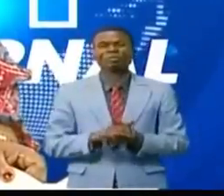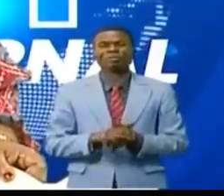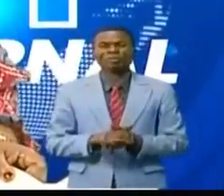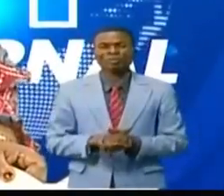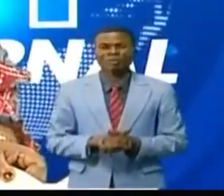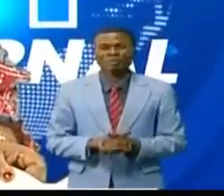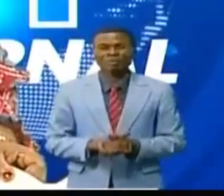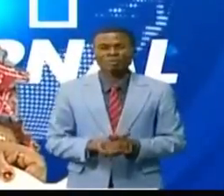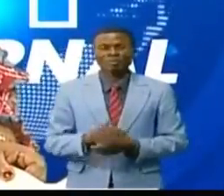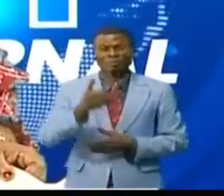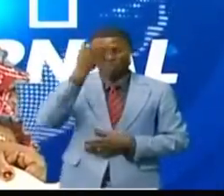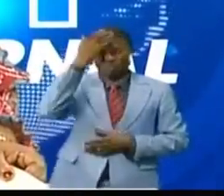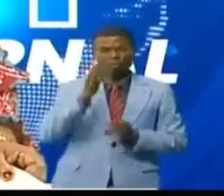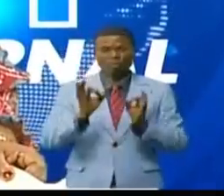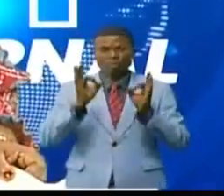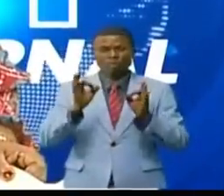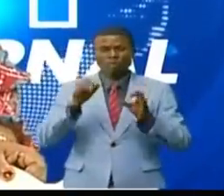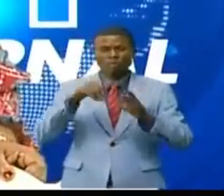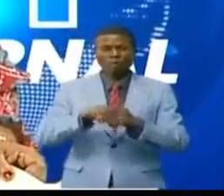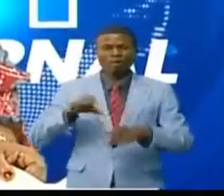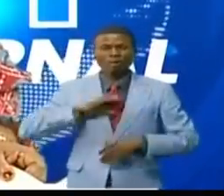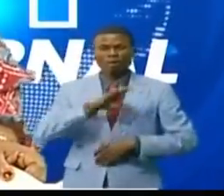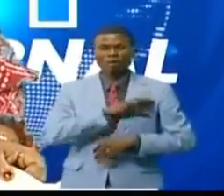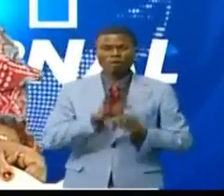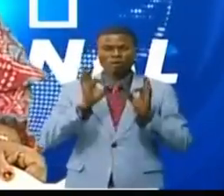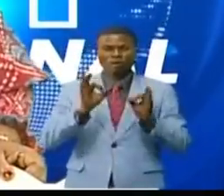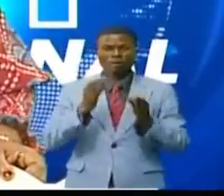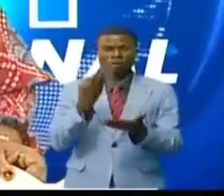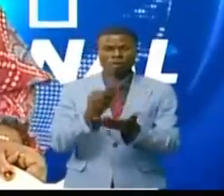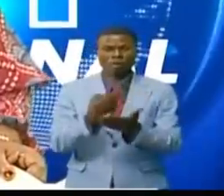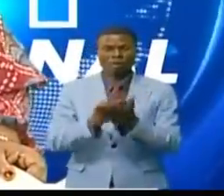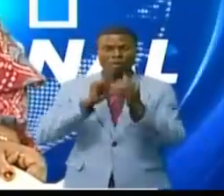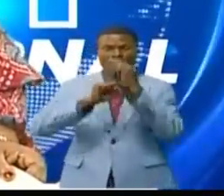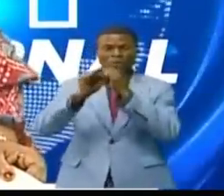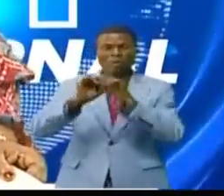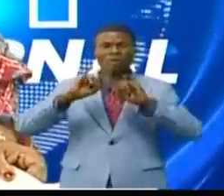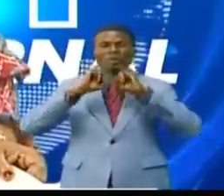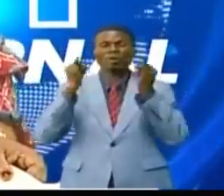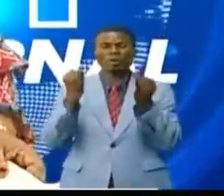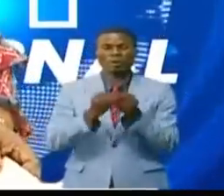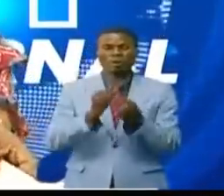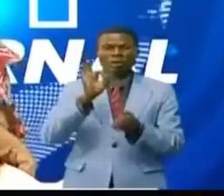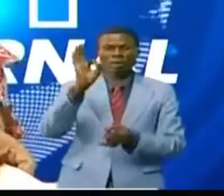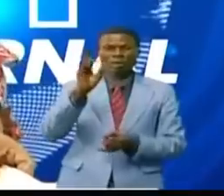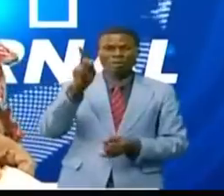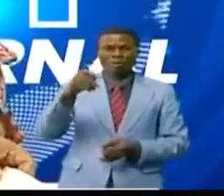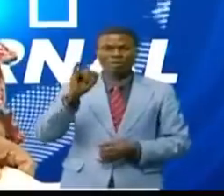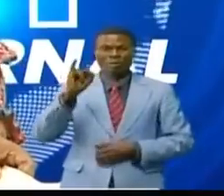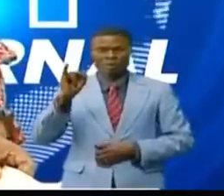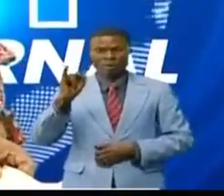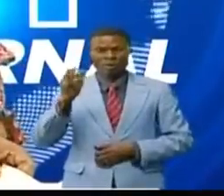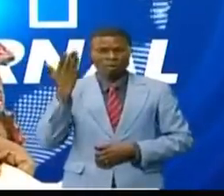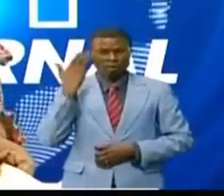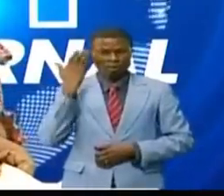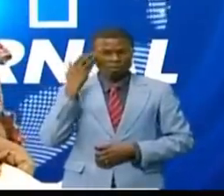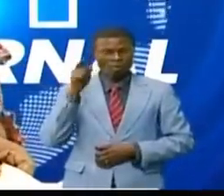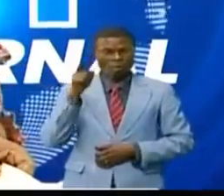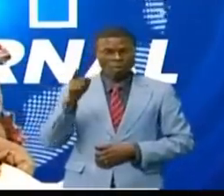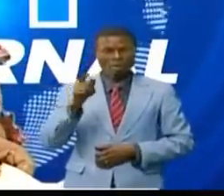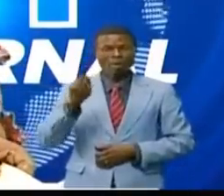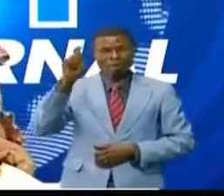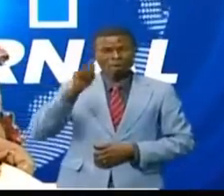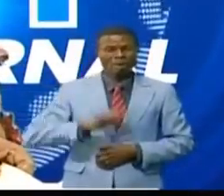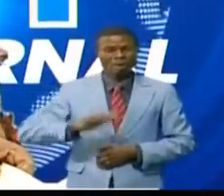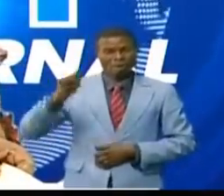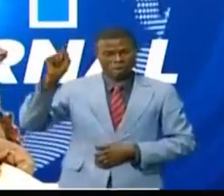Des nouvelles figures à la tête du nouveau comité de fonds pour la promotion de l'industrie FPI, Vicky Ketoumoua, Bertin Tshisekedi et